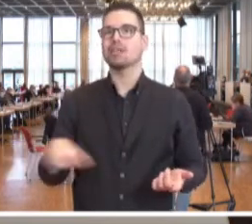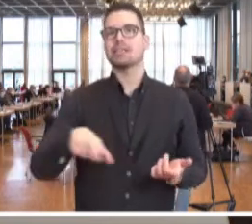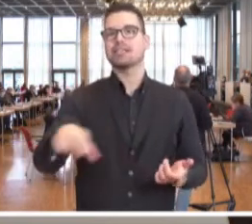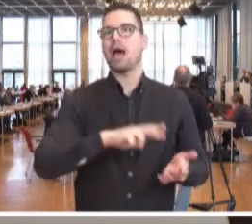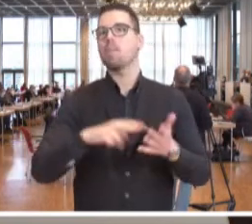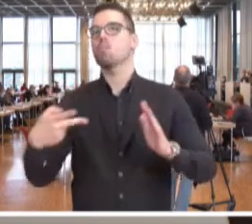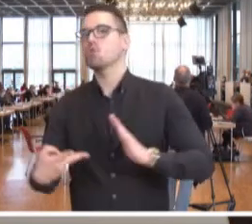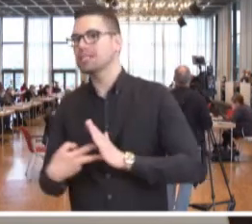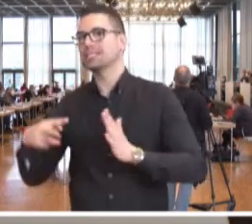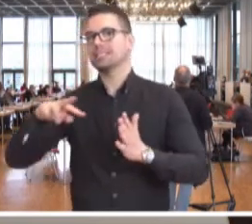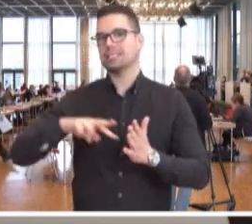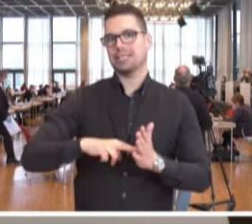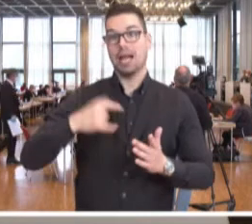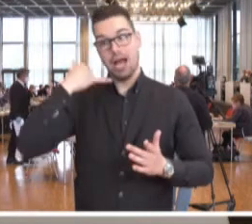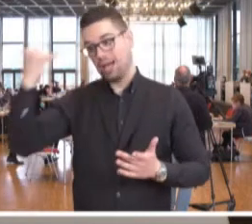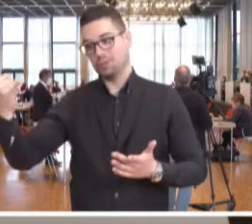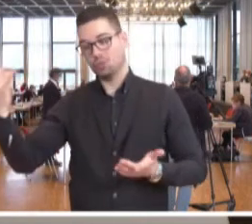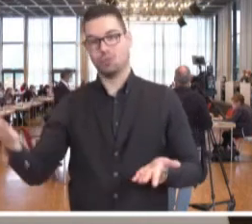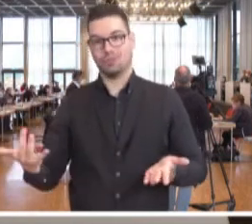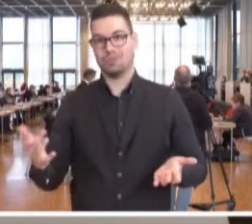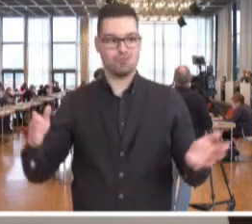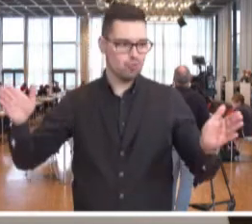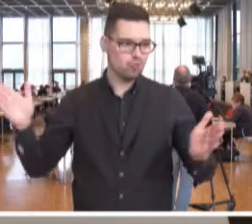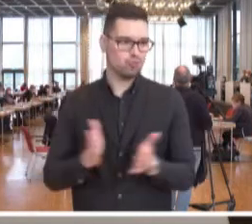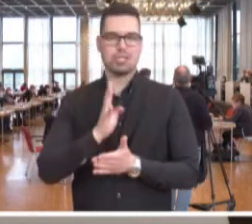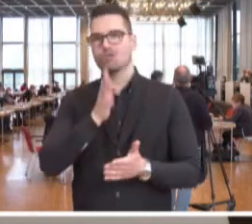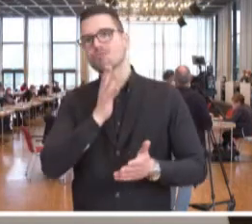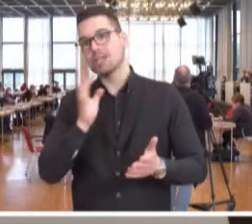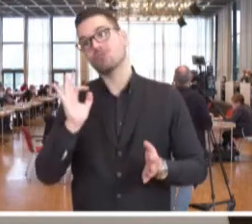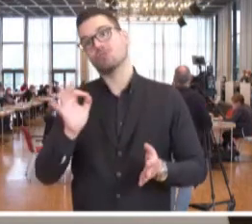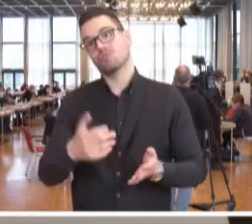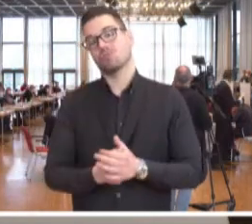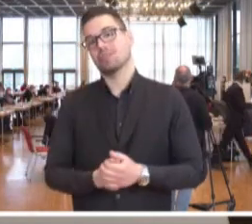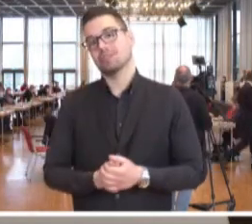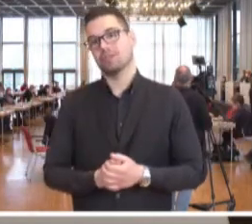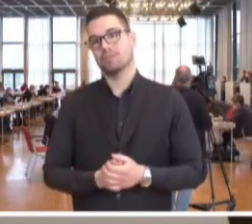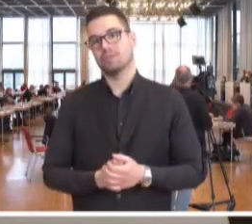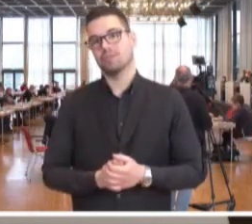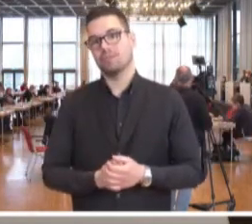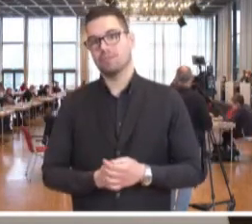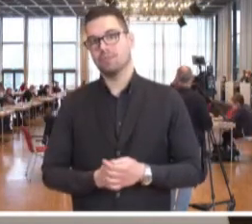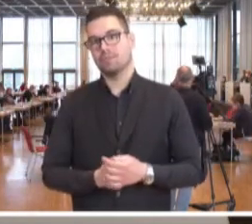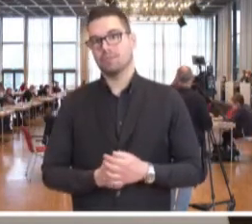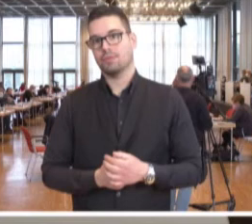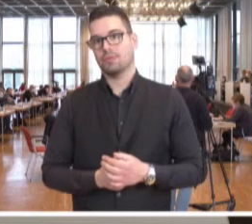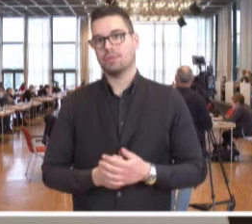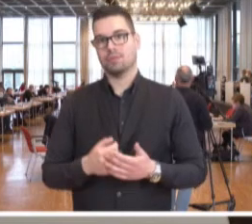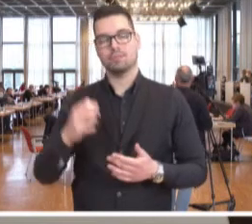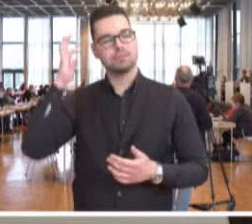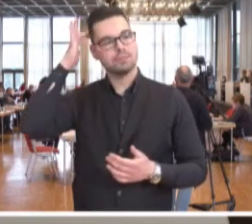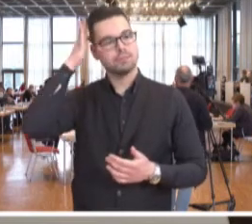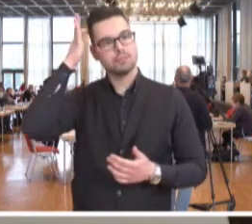die Möglichkeit haben, kurz anzurufen, um mit jemandem zu sprechen, der in Frankreich eine solch herausgehobene Stellung